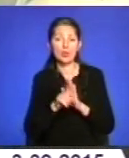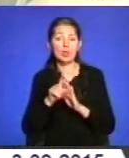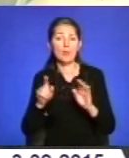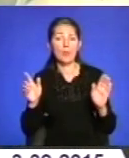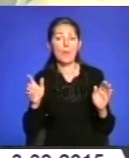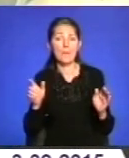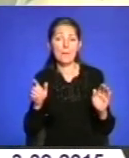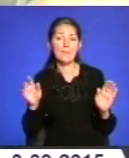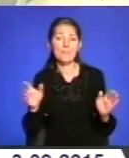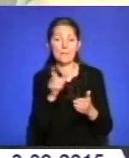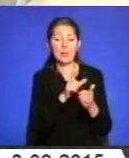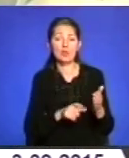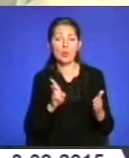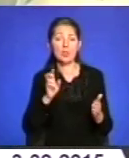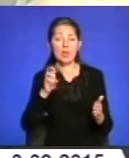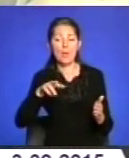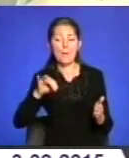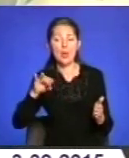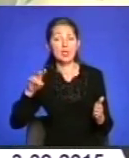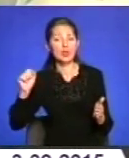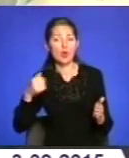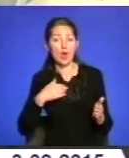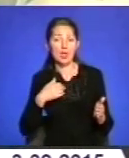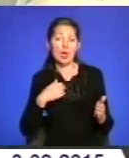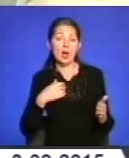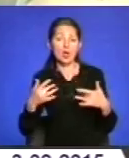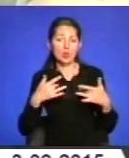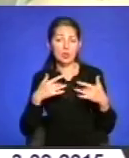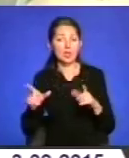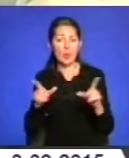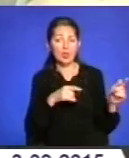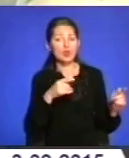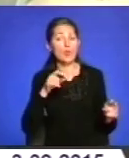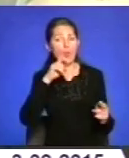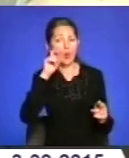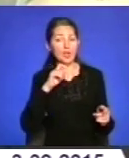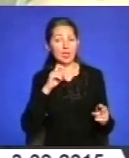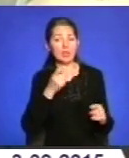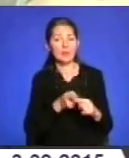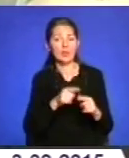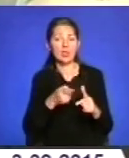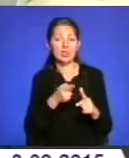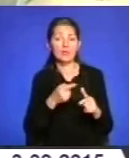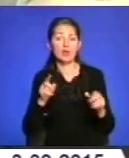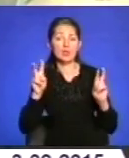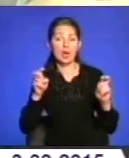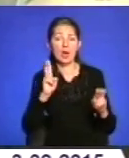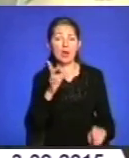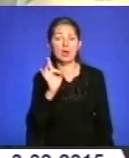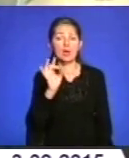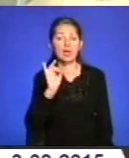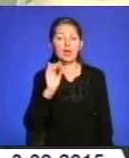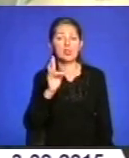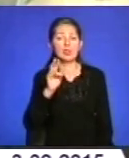І я даю свої концерти по Україні, і теж сольні, і теж вони так і називаються «Криниця добра». Якось так пісня Богдана